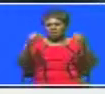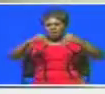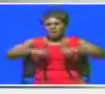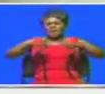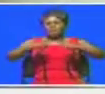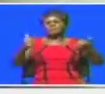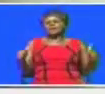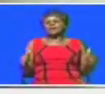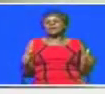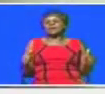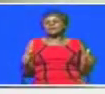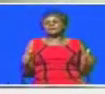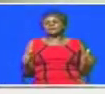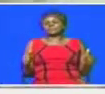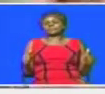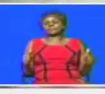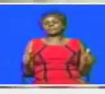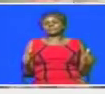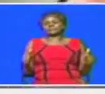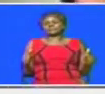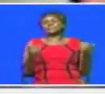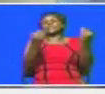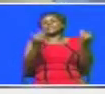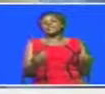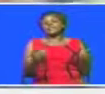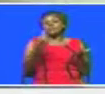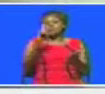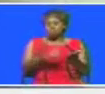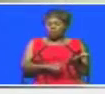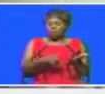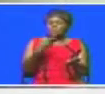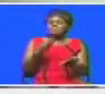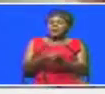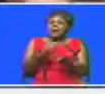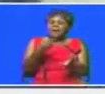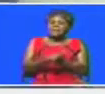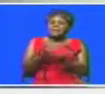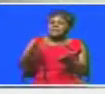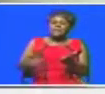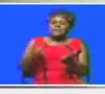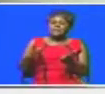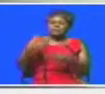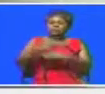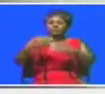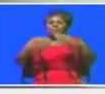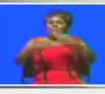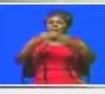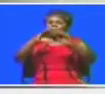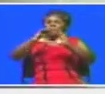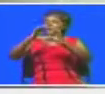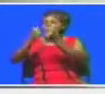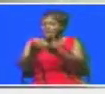hilo. Itabidi kuhitajike pesa nyingi sana za kujenga madarasa katika taifa lote la Kenya, kwa